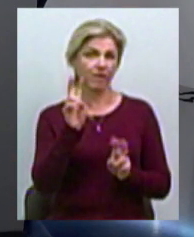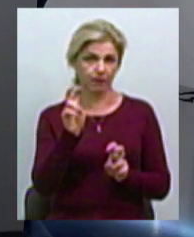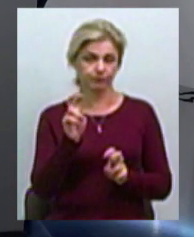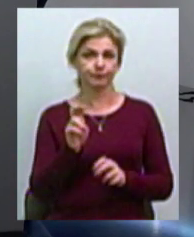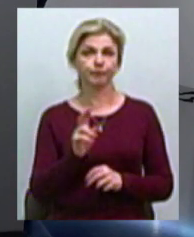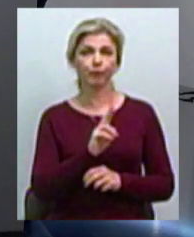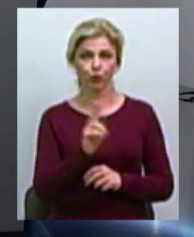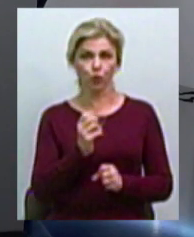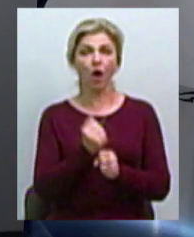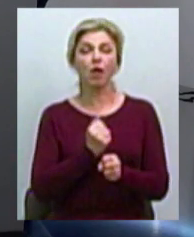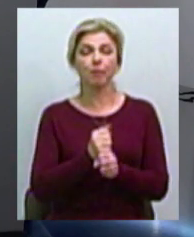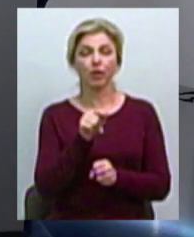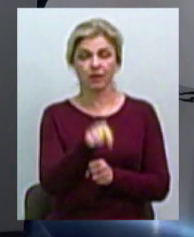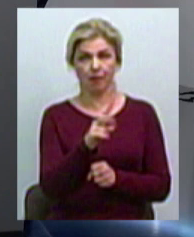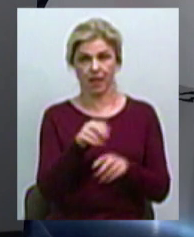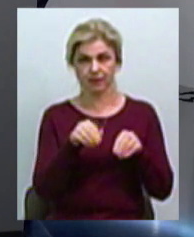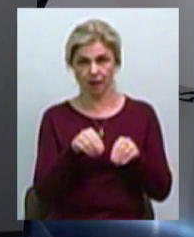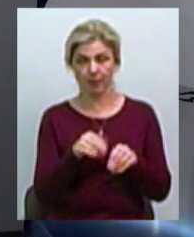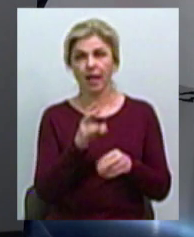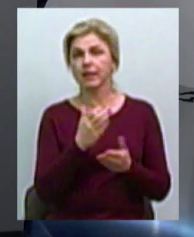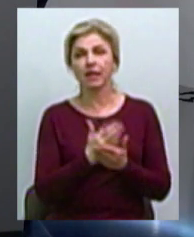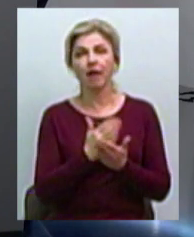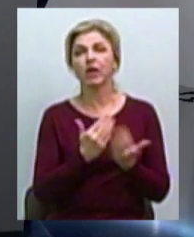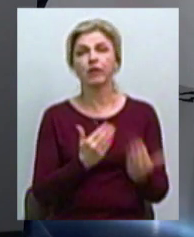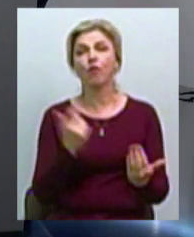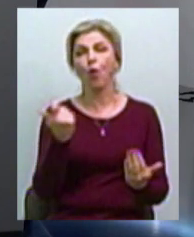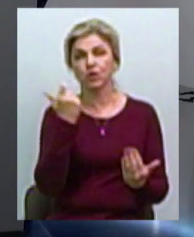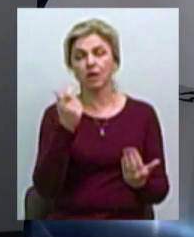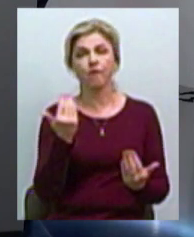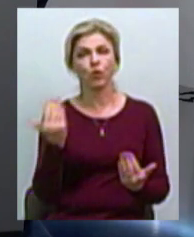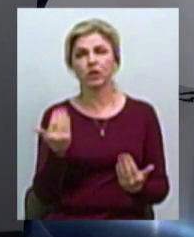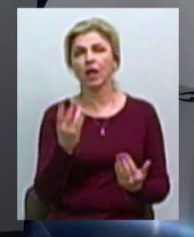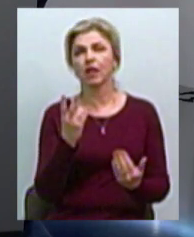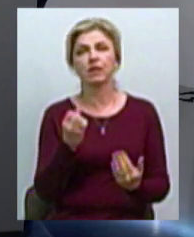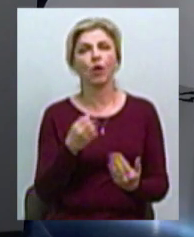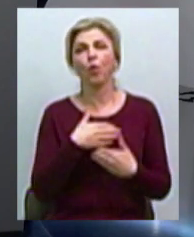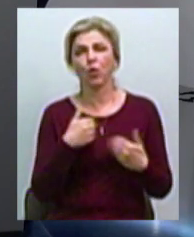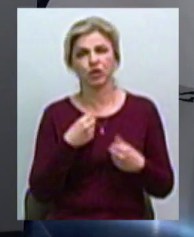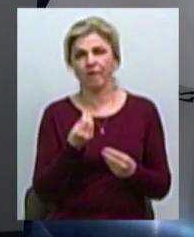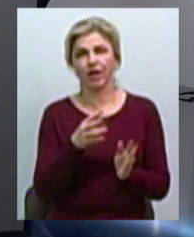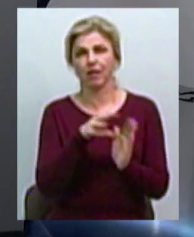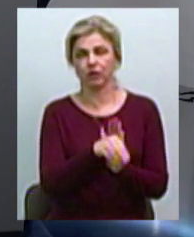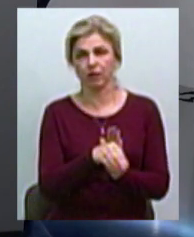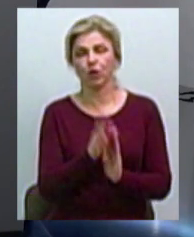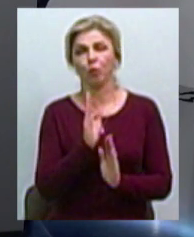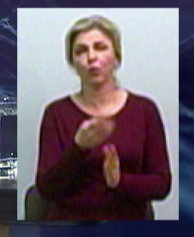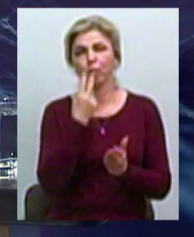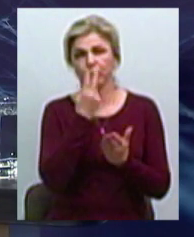які там обробляють землю і не є її власниками, вони ніяк не мотивовані вкладати туди кошти. Ми будемо